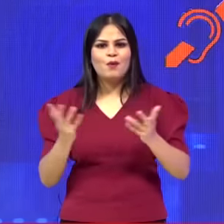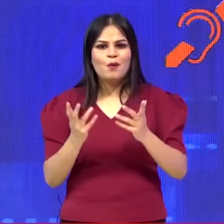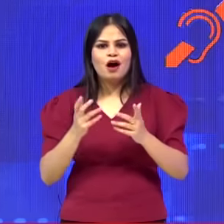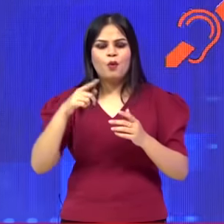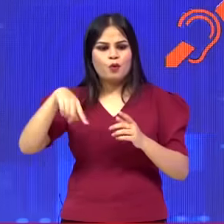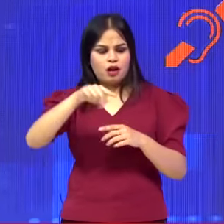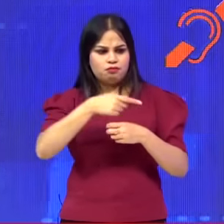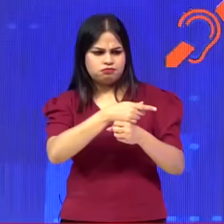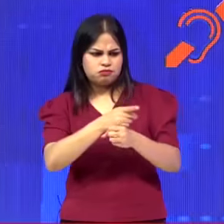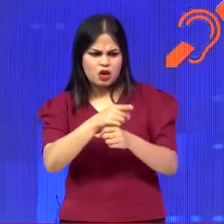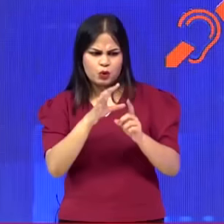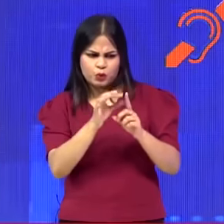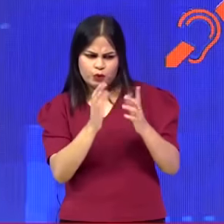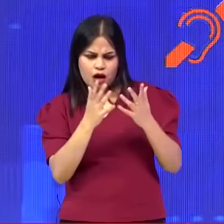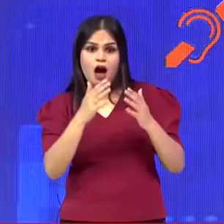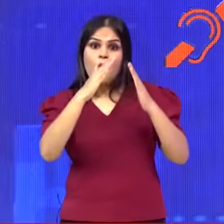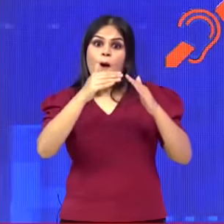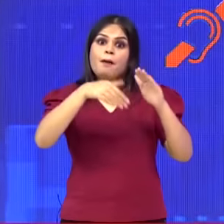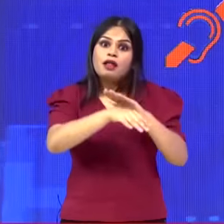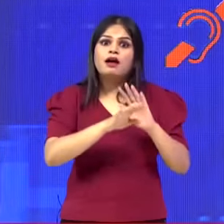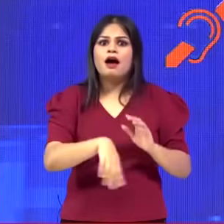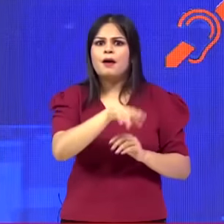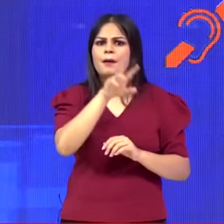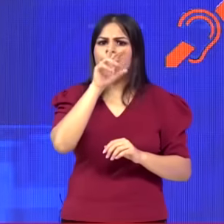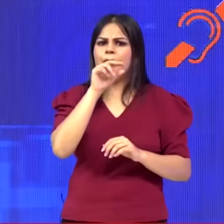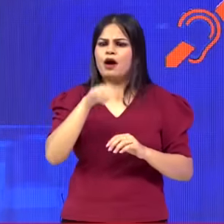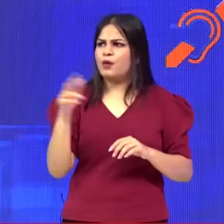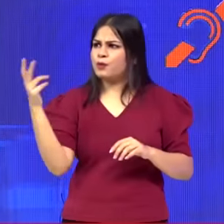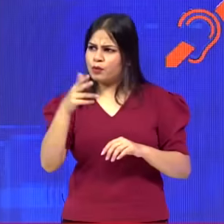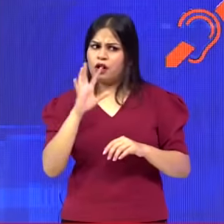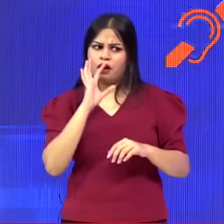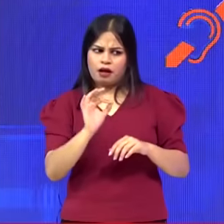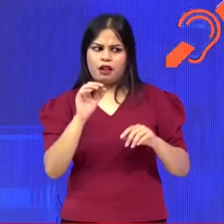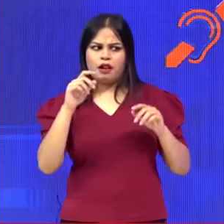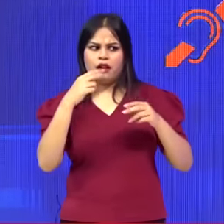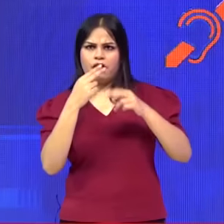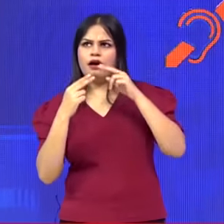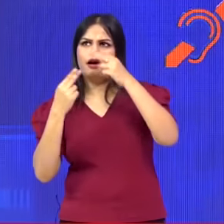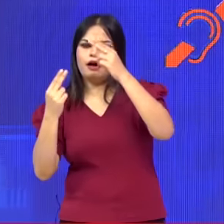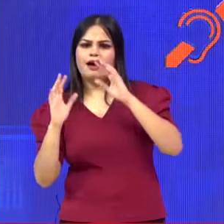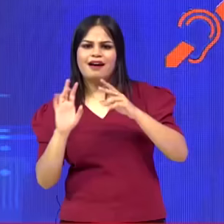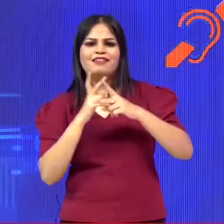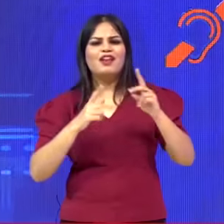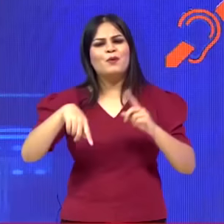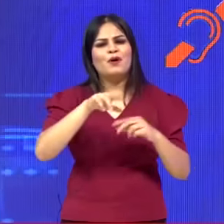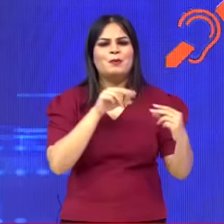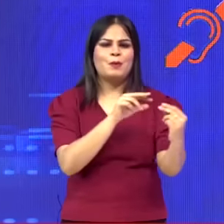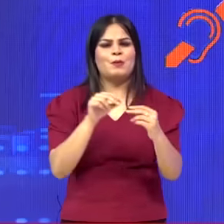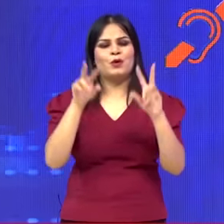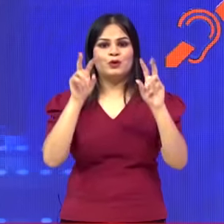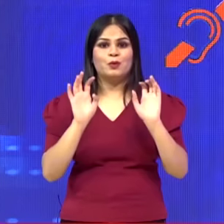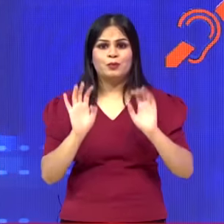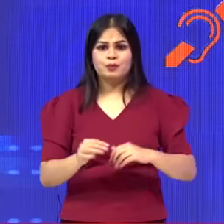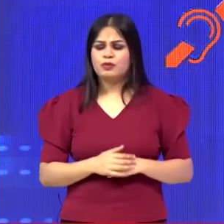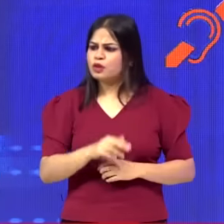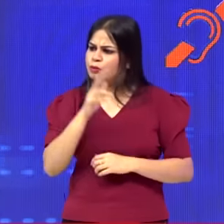क्या फुटेज के लिए कर रहा है, और खुद अंदर घर के अंदर बोल देते हैं कि ये फुटेज के लिए कर ये कर रहा है। तो हर शो के आखिर में आप कहते हैं कि अपने माँ बाप का